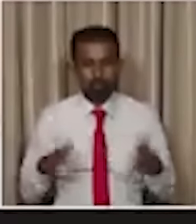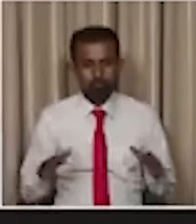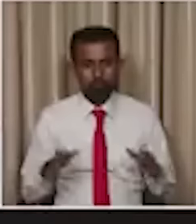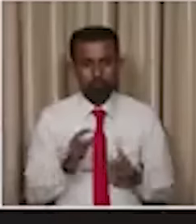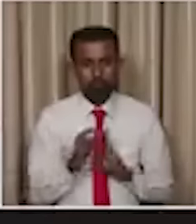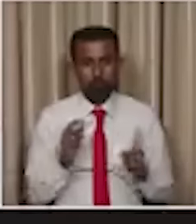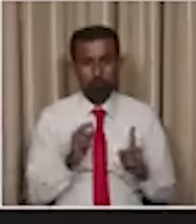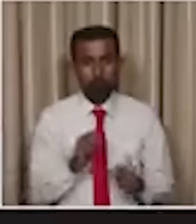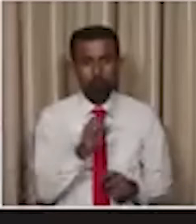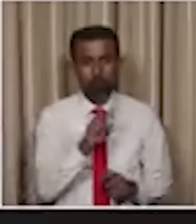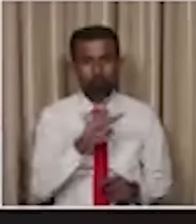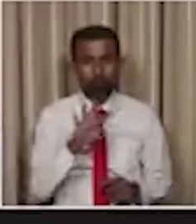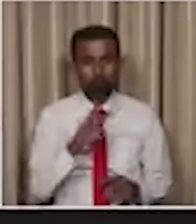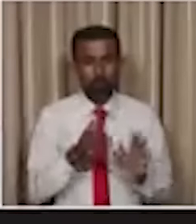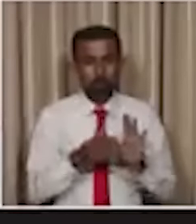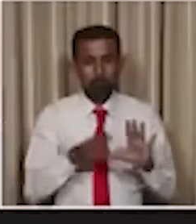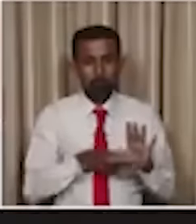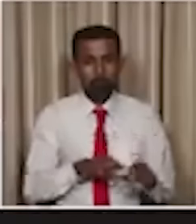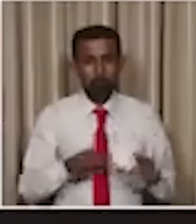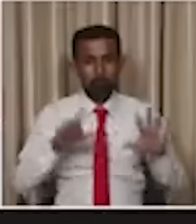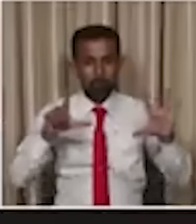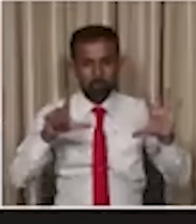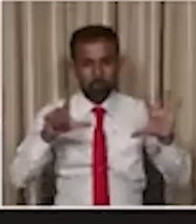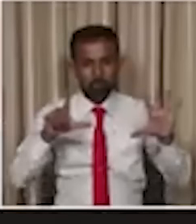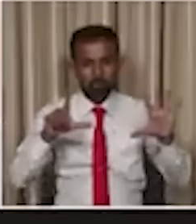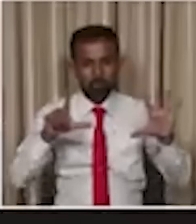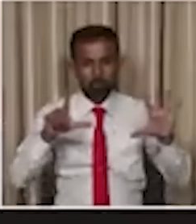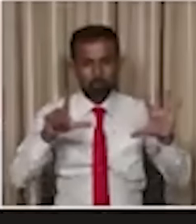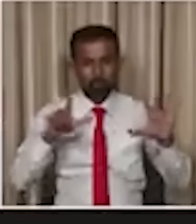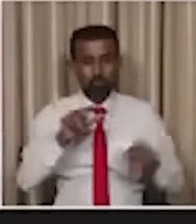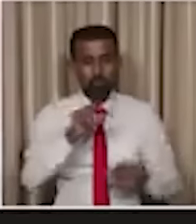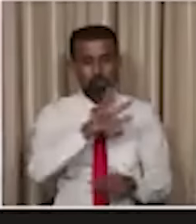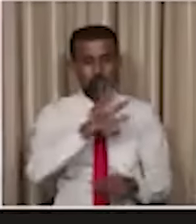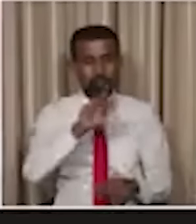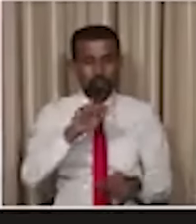පාර්ලිමේන්තුව 20/24 මැයි මාස 7 වෙනි දින පෙරවරු 9:30 නැවත රැස්වේ.